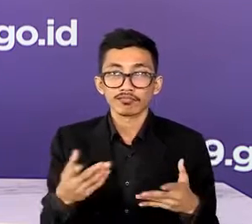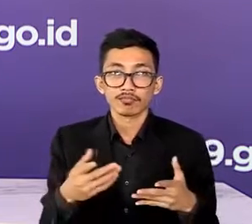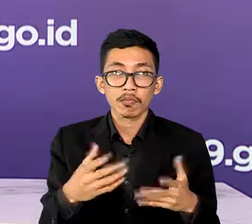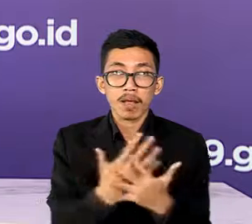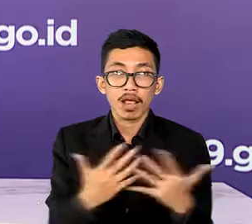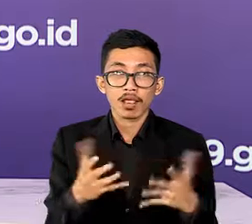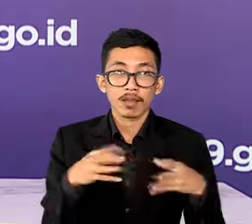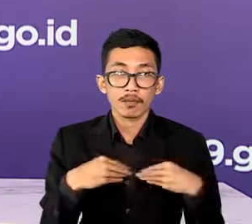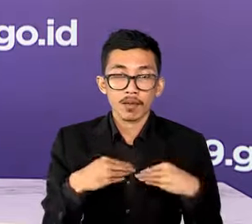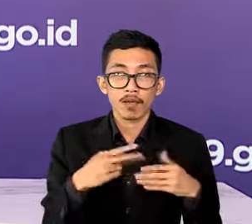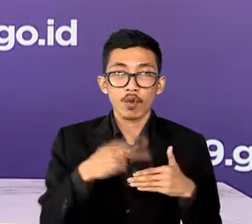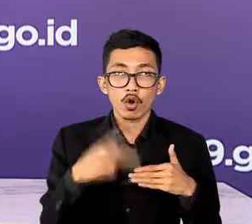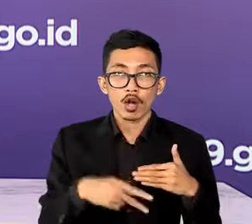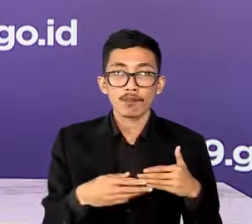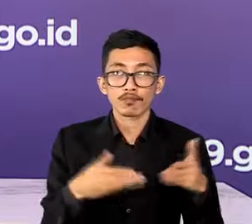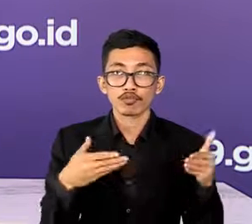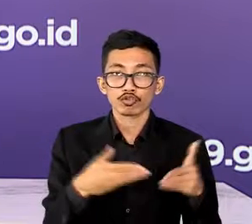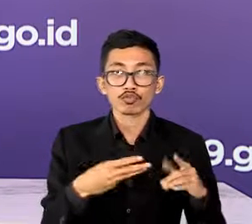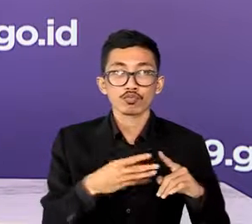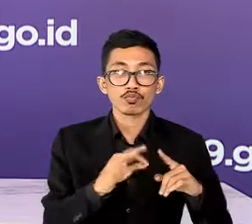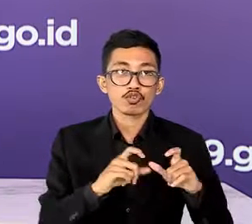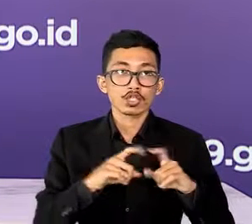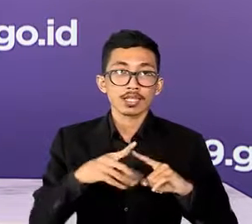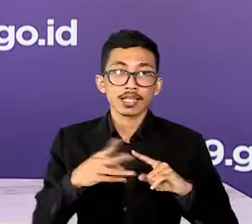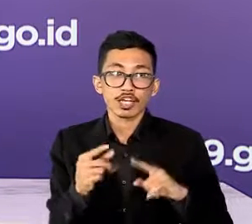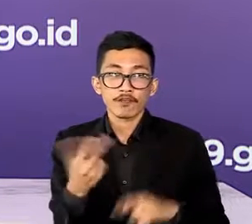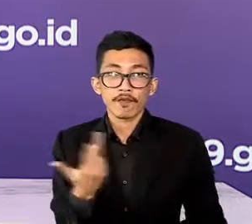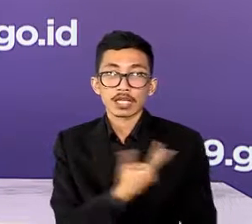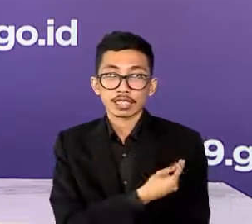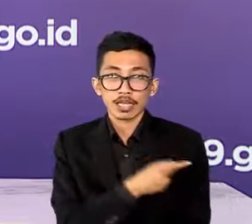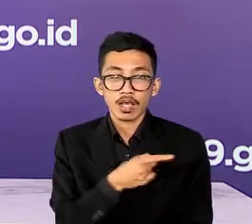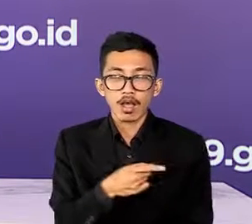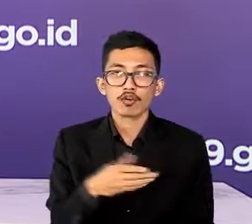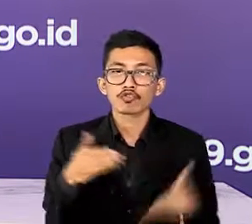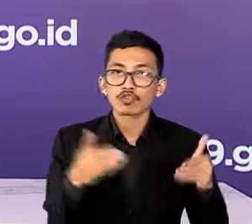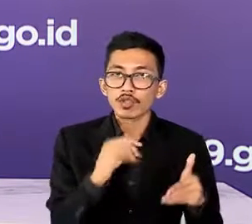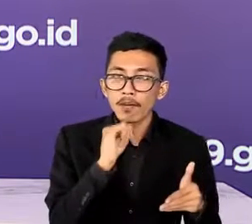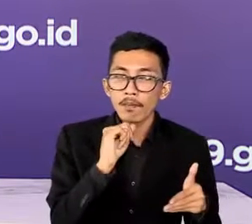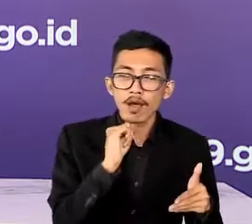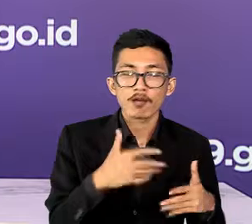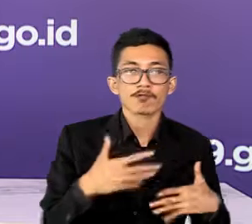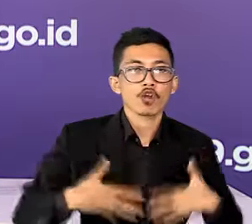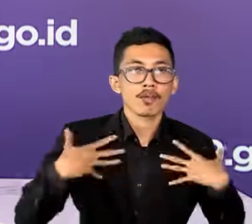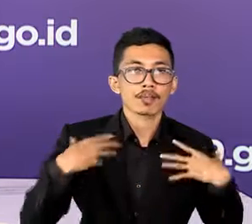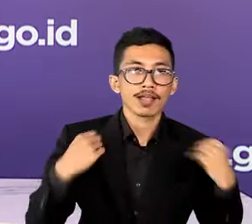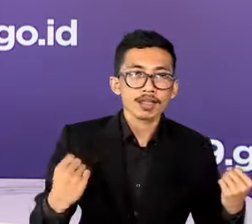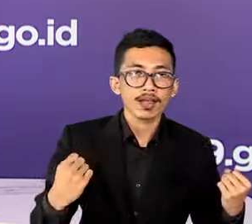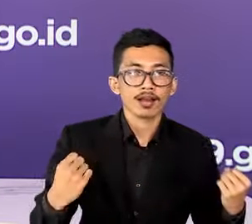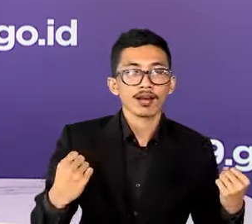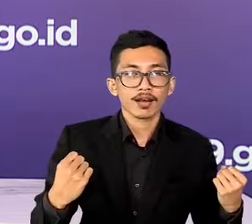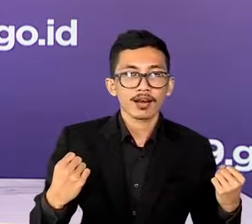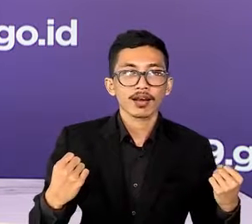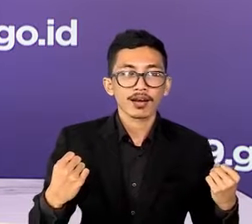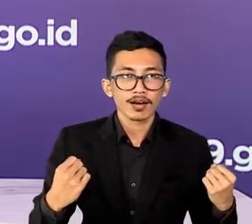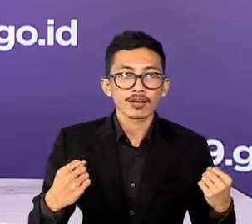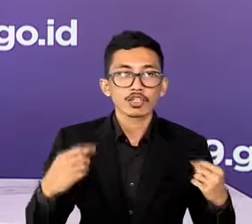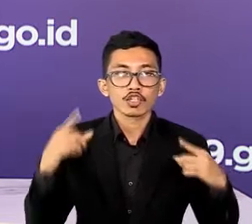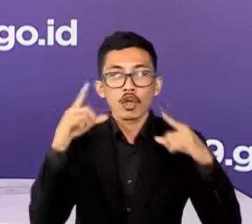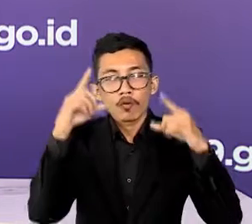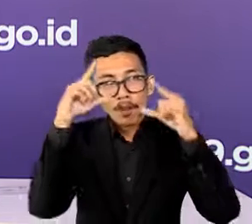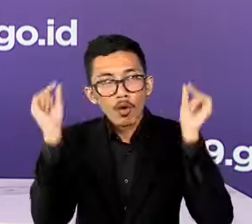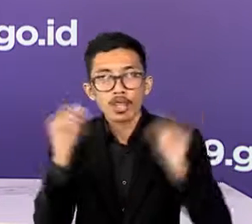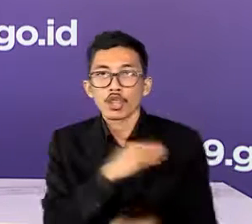ada Tenaga Kesehatan sebagai populasi beresiko sekaligus vital dalam mendukung layanan dalam